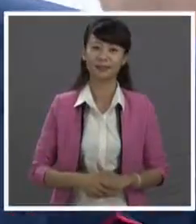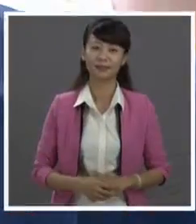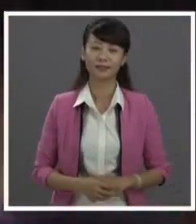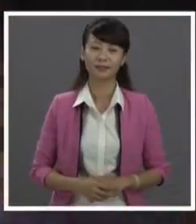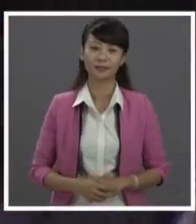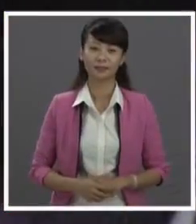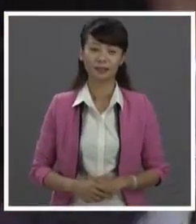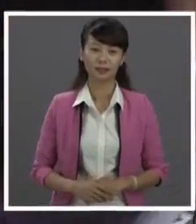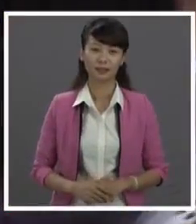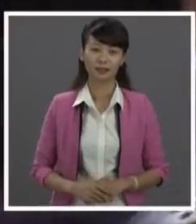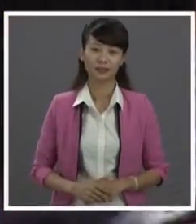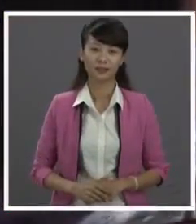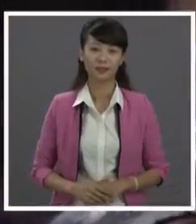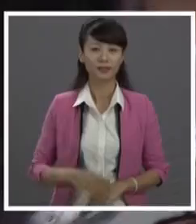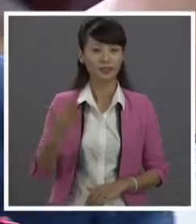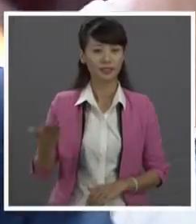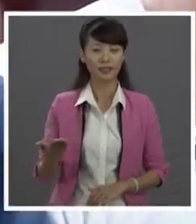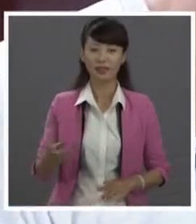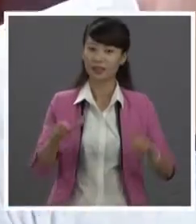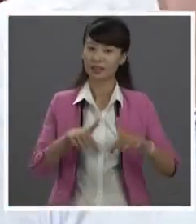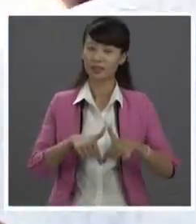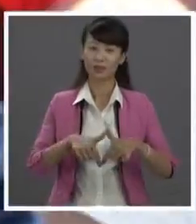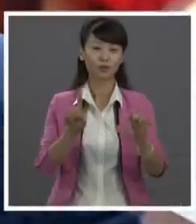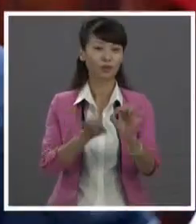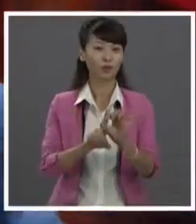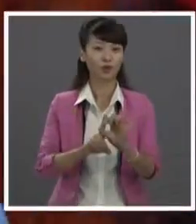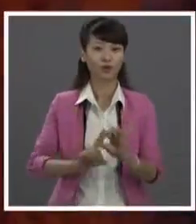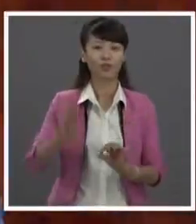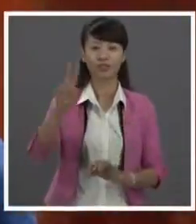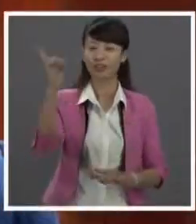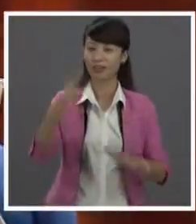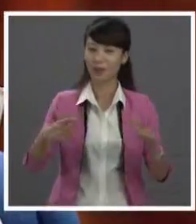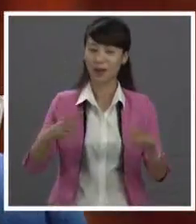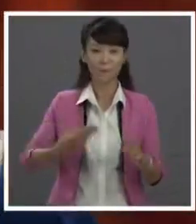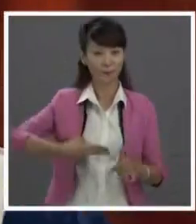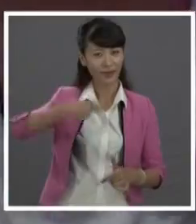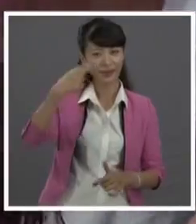你现在 在他们的心目当中，我是一碗面条。